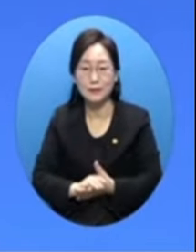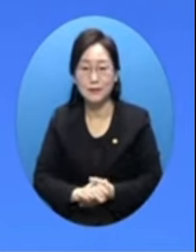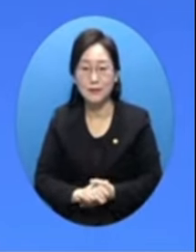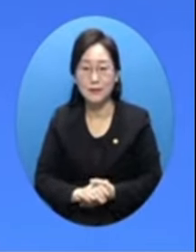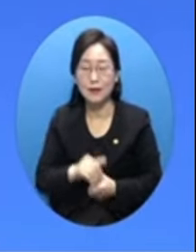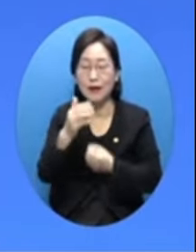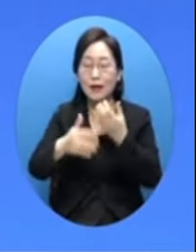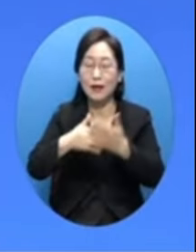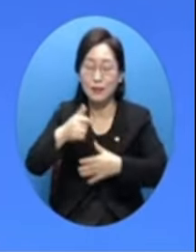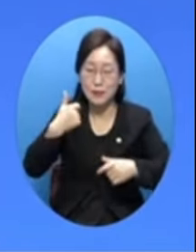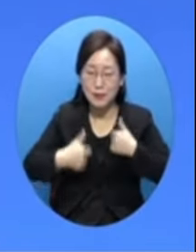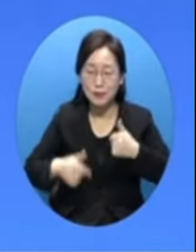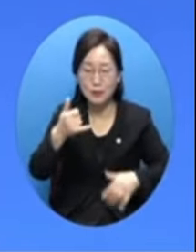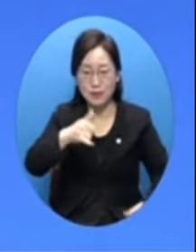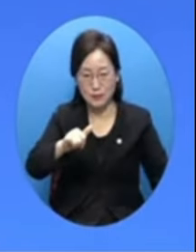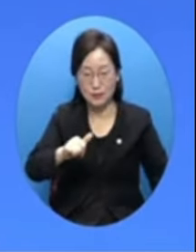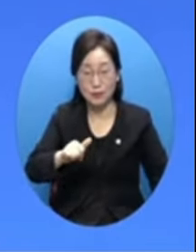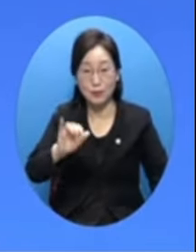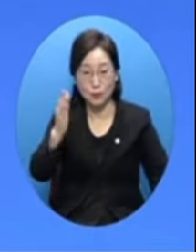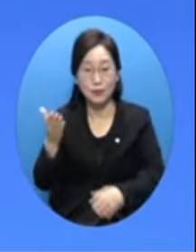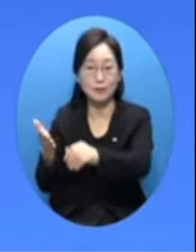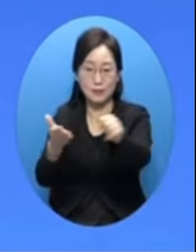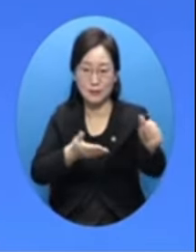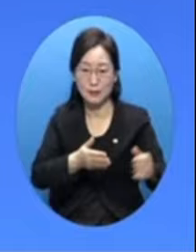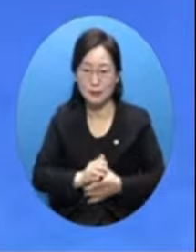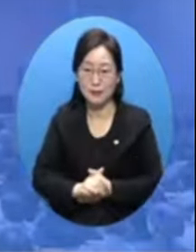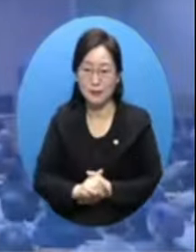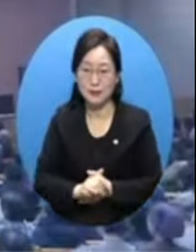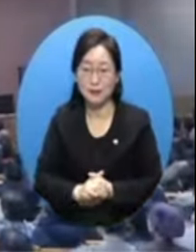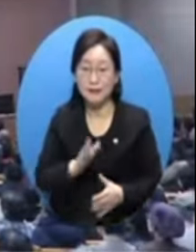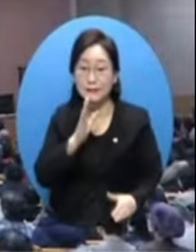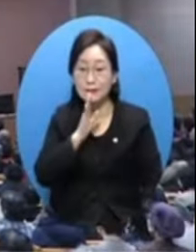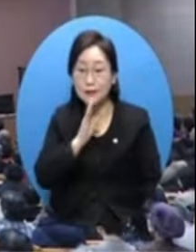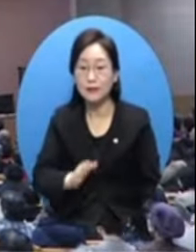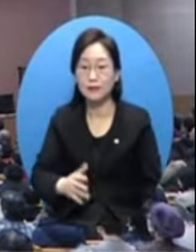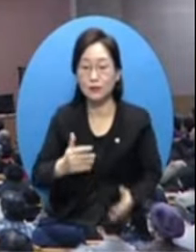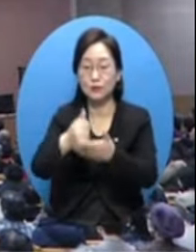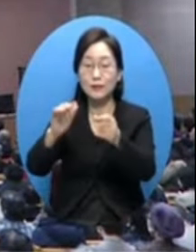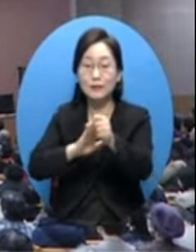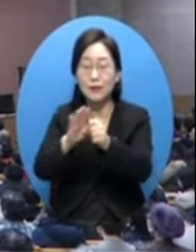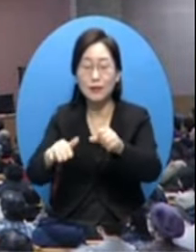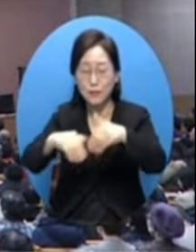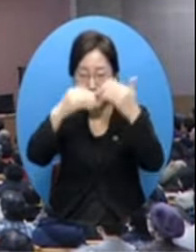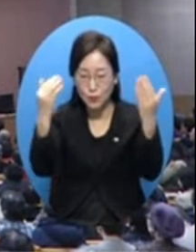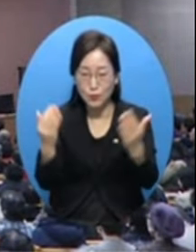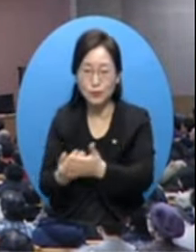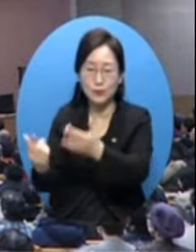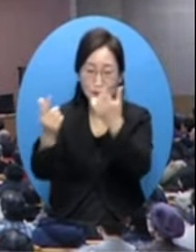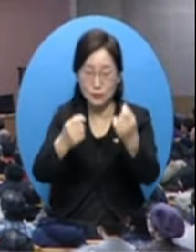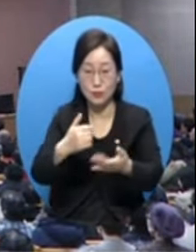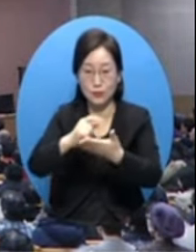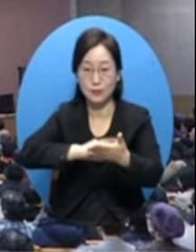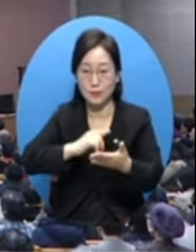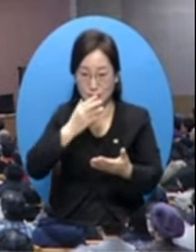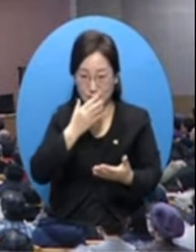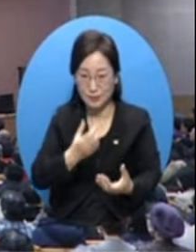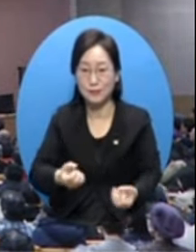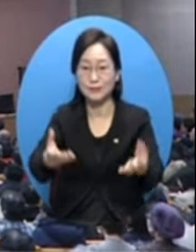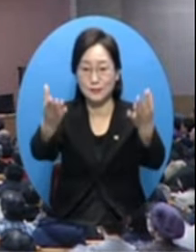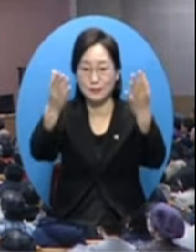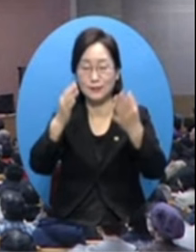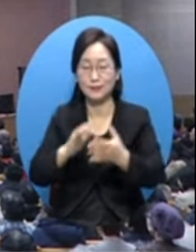합니다 는 자녀가 돼야 되는 것입니다 진정으로 주님을 사랑하는 여러분도 되시기를 주님의으로